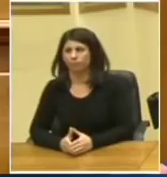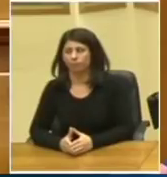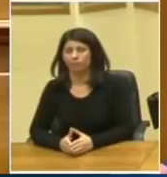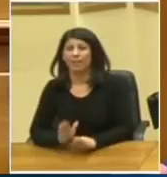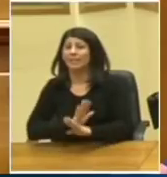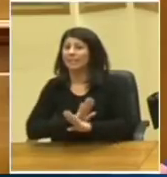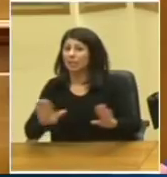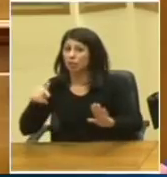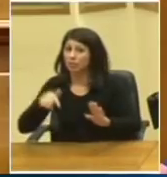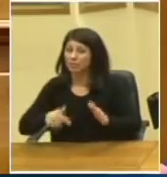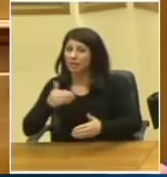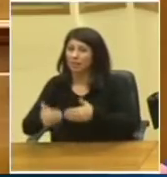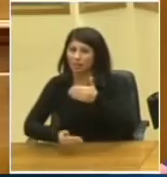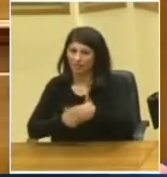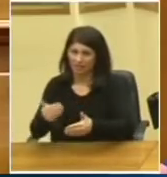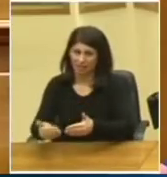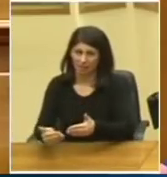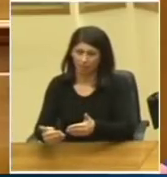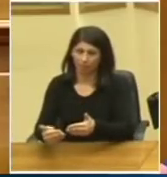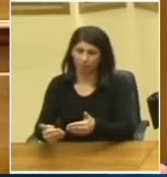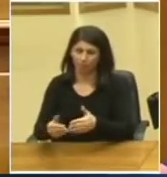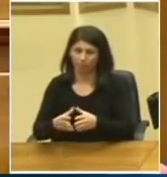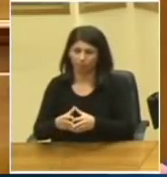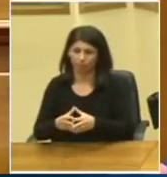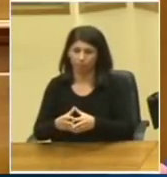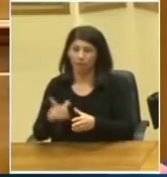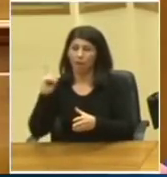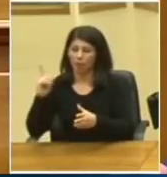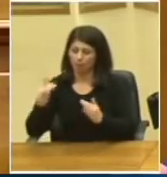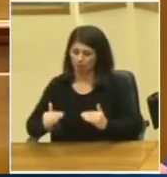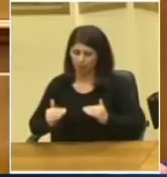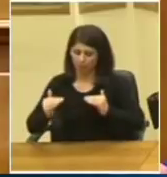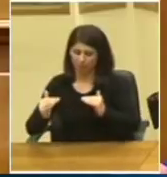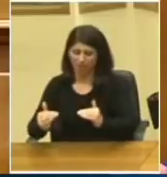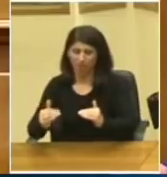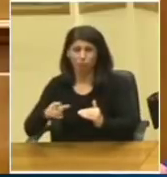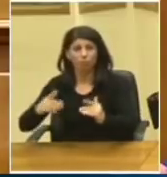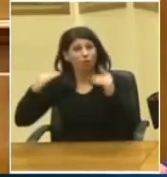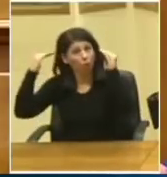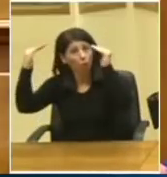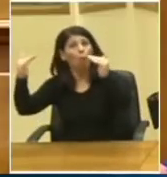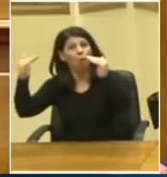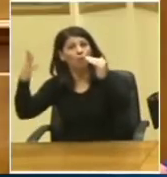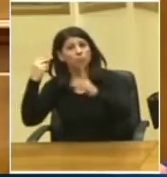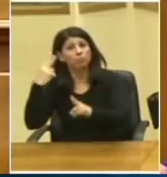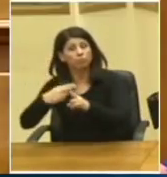ολοκληρώνουμε σήμερα μια διαδικασία, την πρώτη φάση μιας διαδικασίας που είναι κορυφαία κοινοβουλευτική